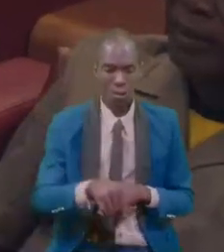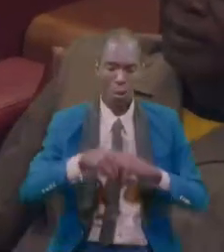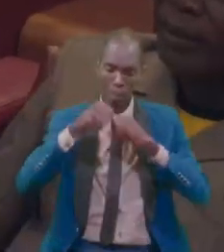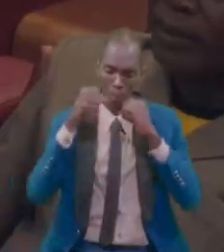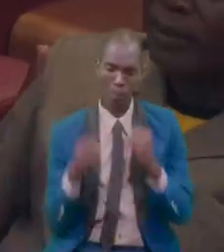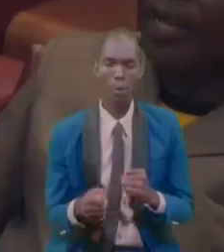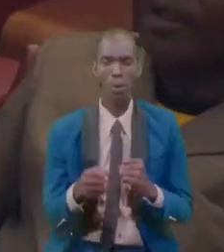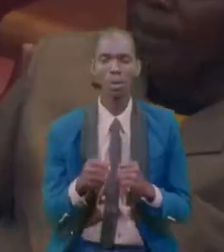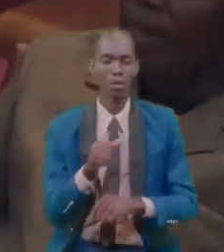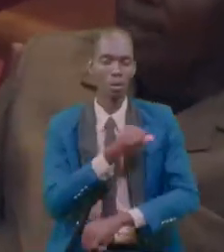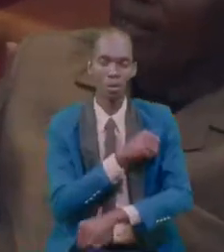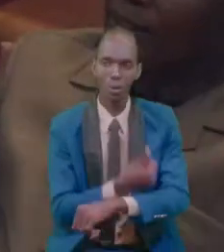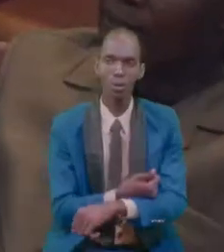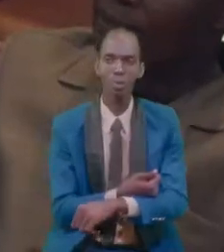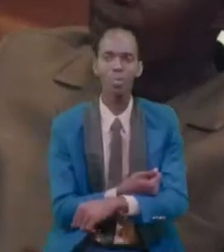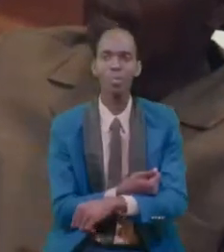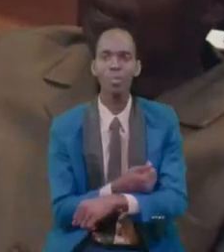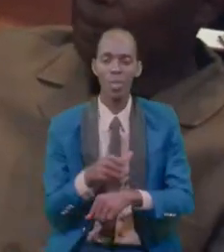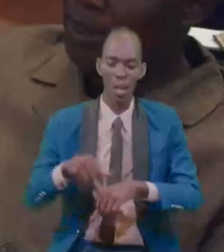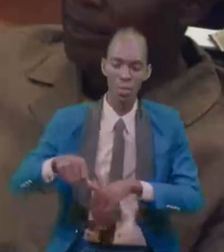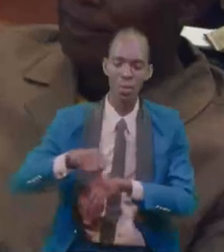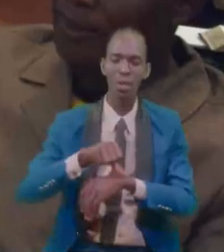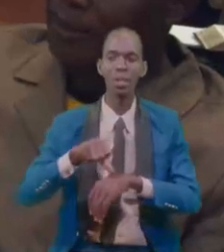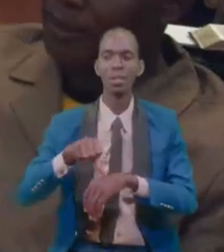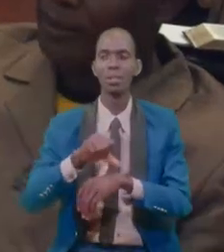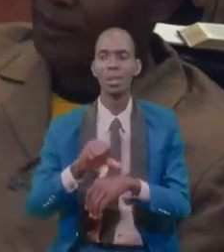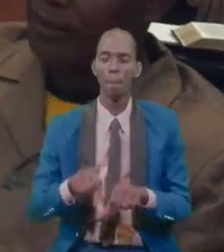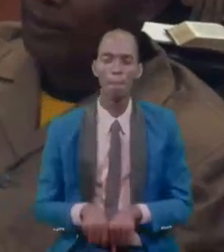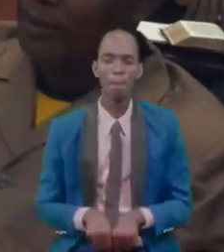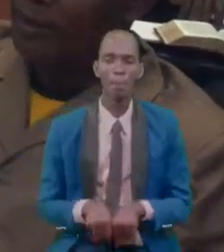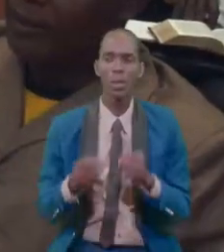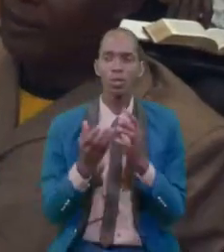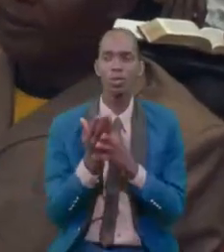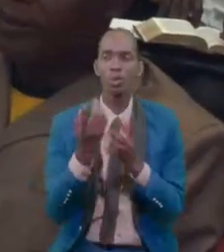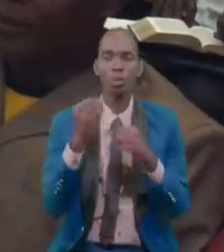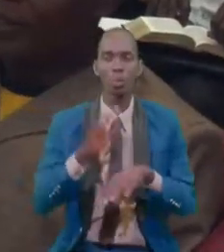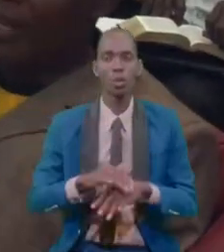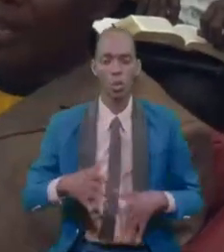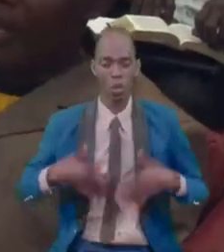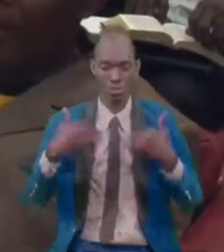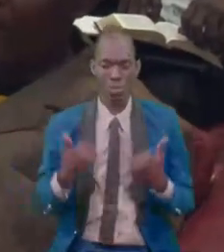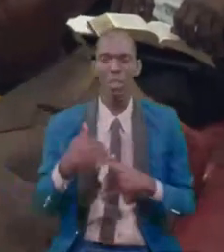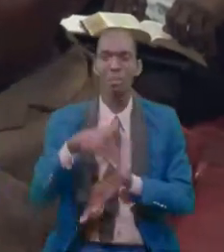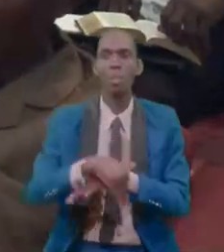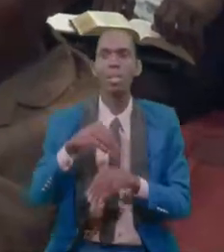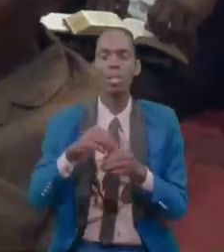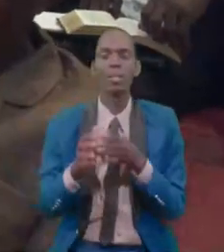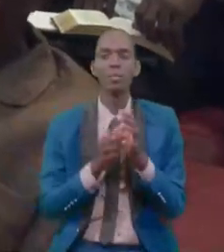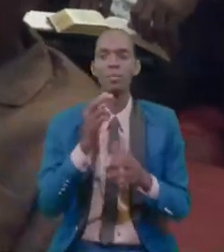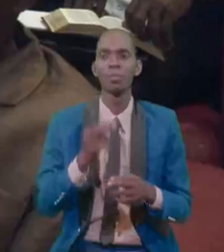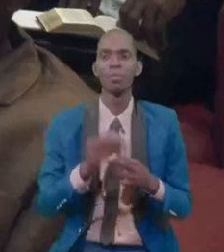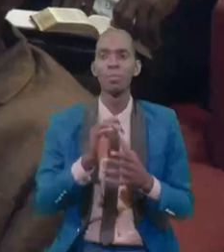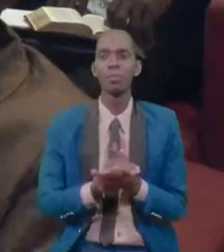la puissance, l'autorité, l'onction, la percée viendra sur vous ce soir au nom de Jésus-Christ.